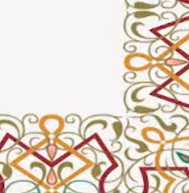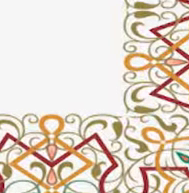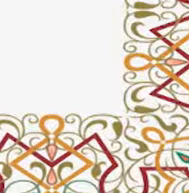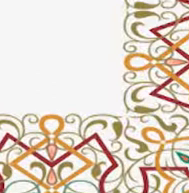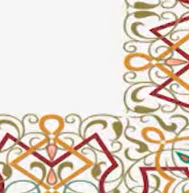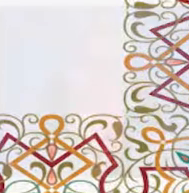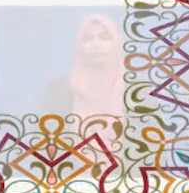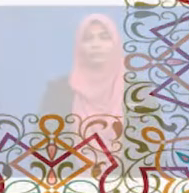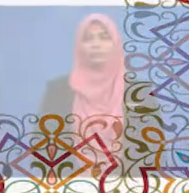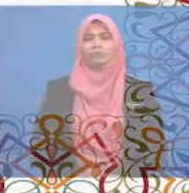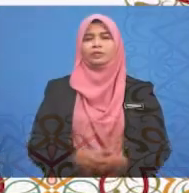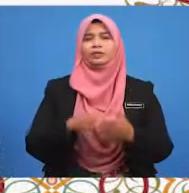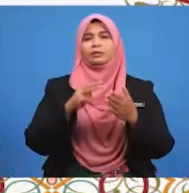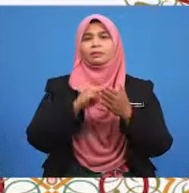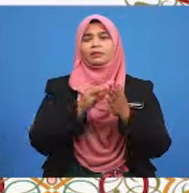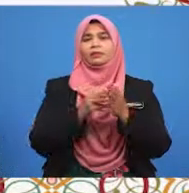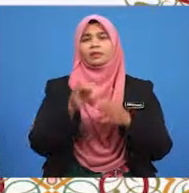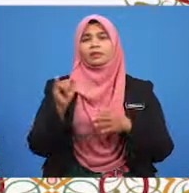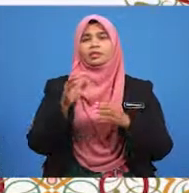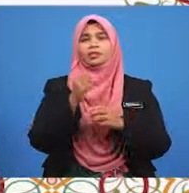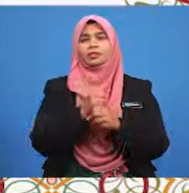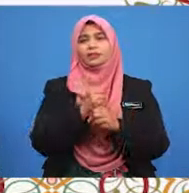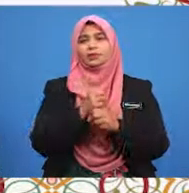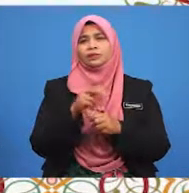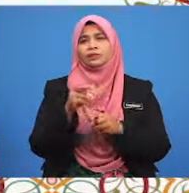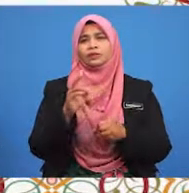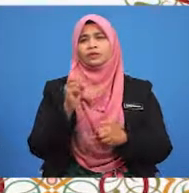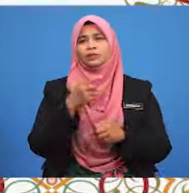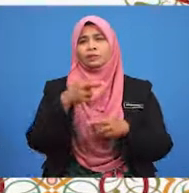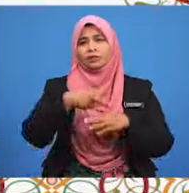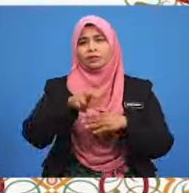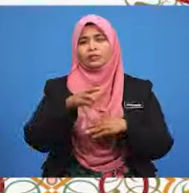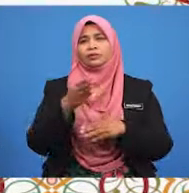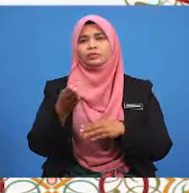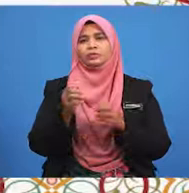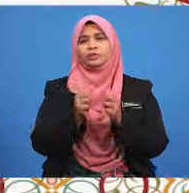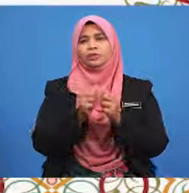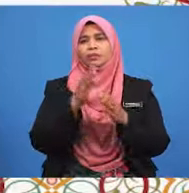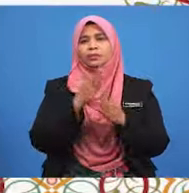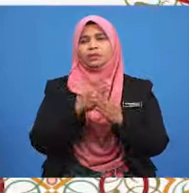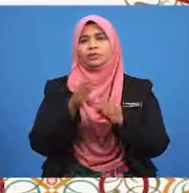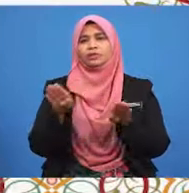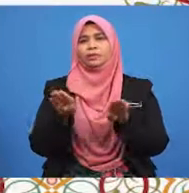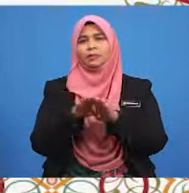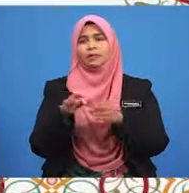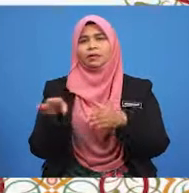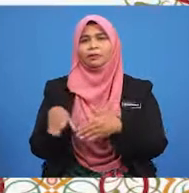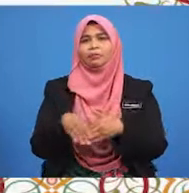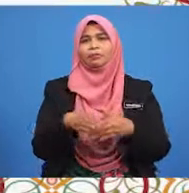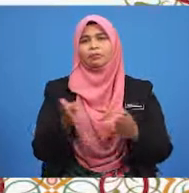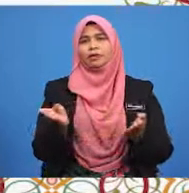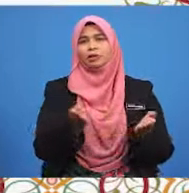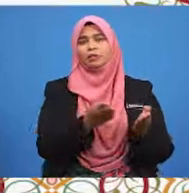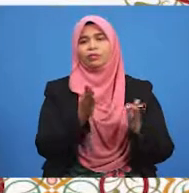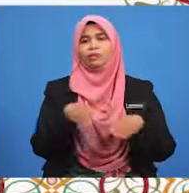fiha nadhir. Sesungguhnya kami mengutusmu dengan benar sebagai pembawa berita gembira